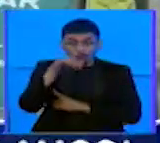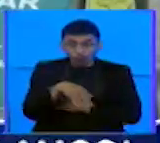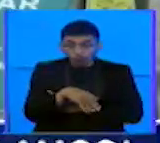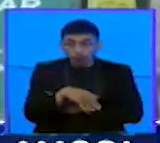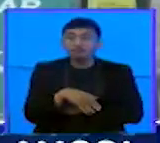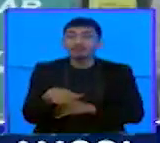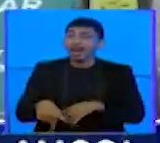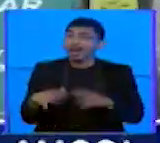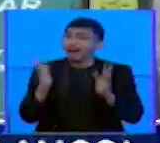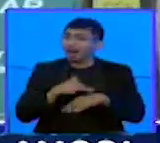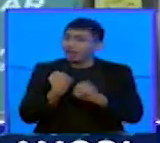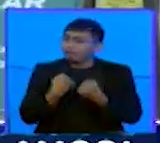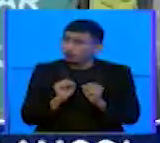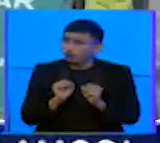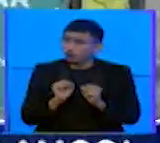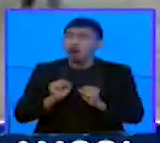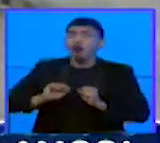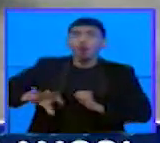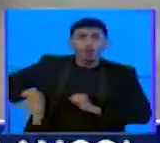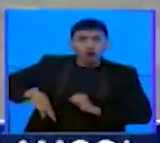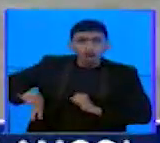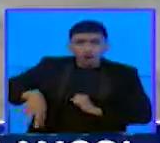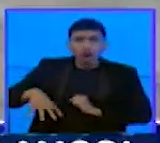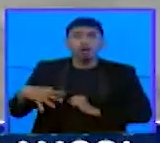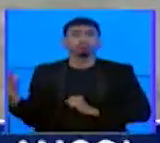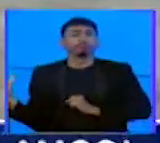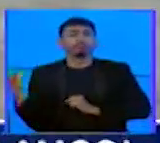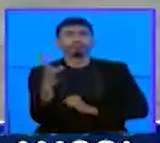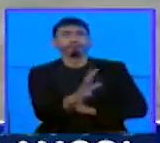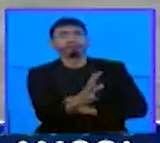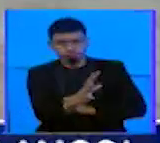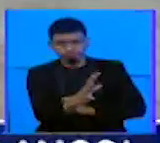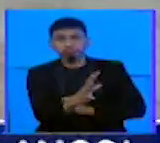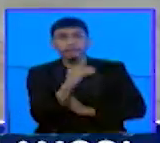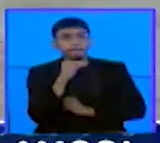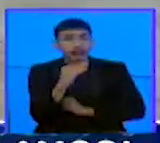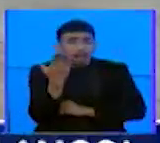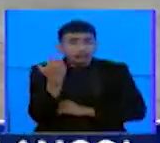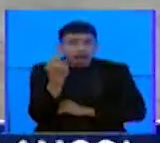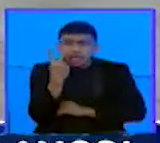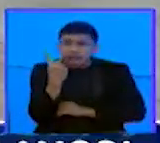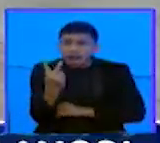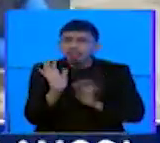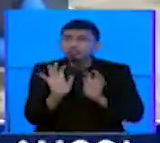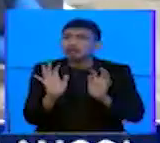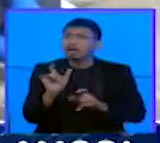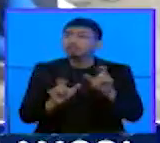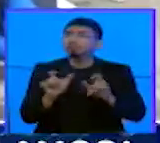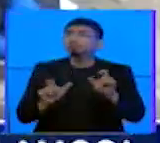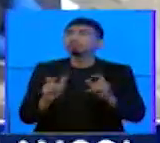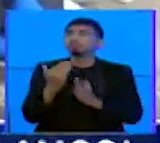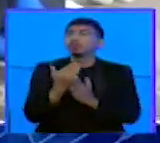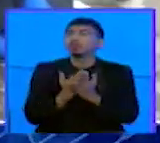pekan mereka bersama keluarga dan juga kerabatnya. Dari pantauan kami pada pagi tadi, sudah banyak yang mematuhi protokol kesehatan, namun juga